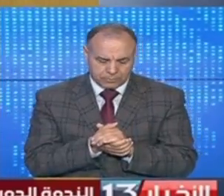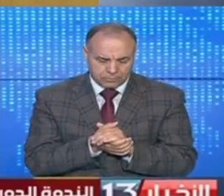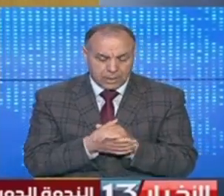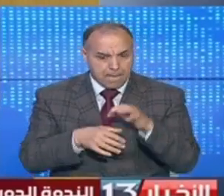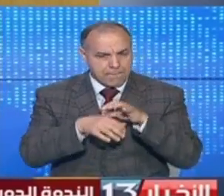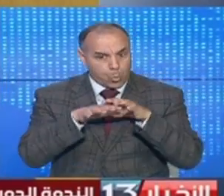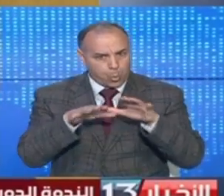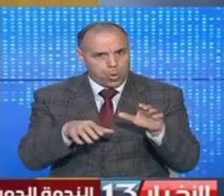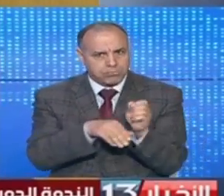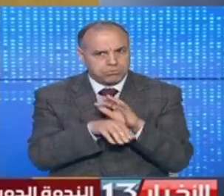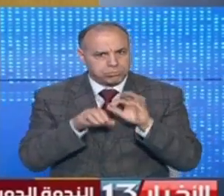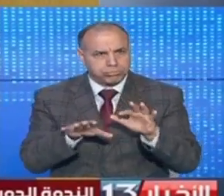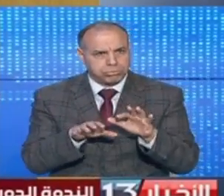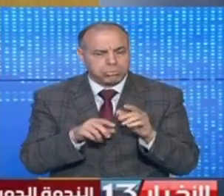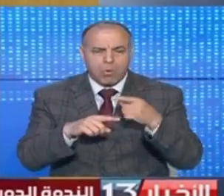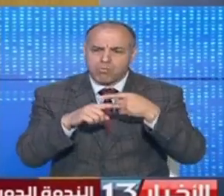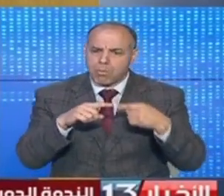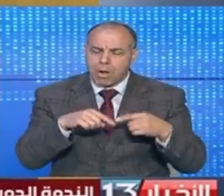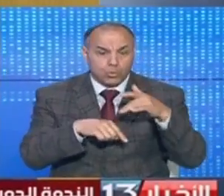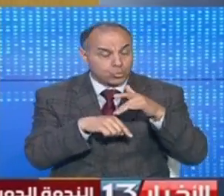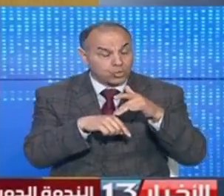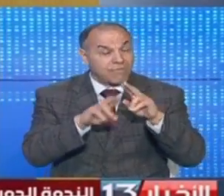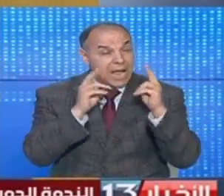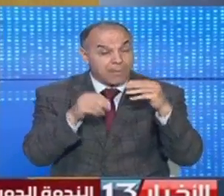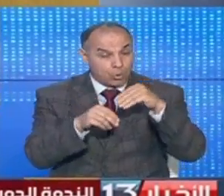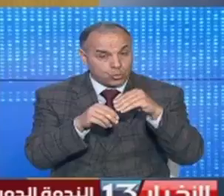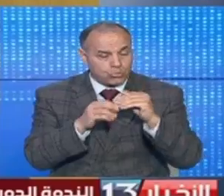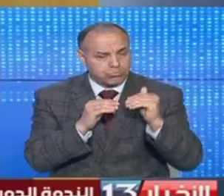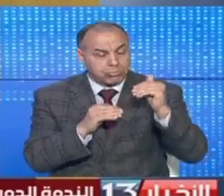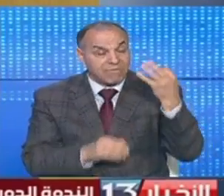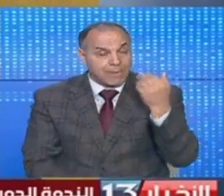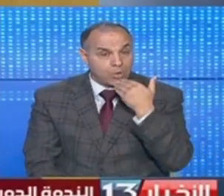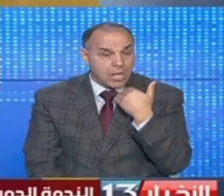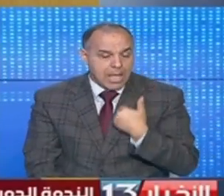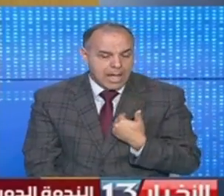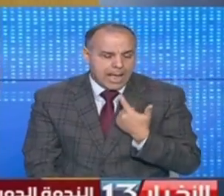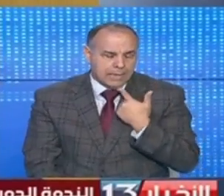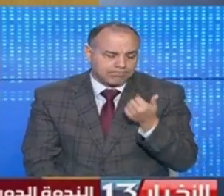الكرويه ولا يستطيعوا على الاقتصاد العالمي نسبه النمو العالميه